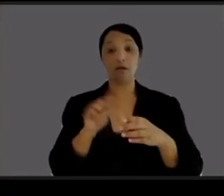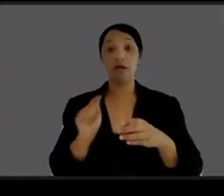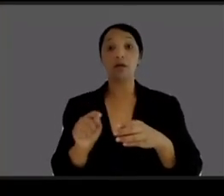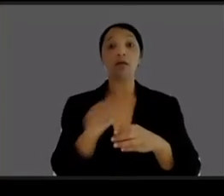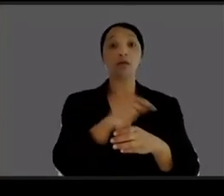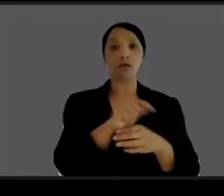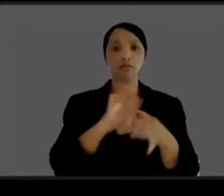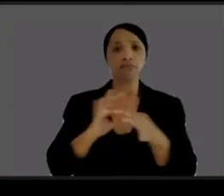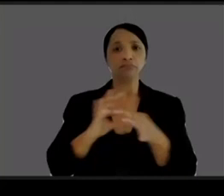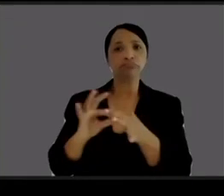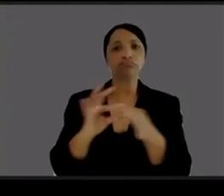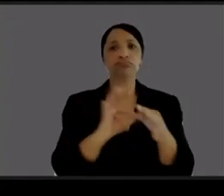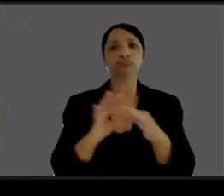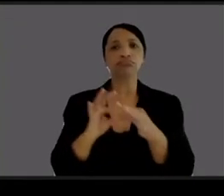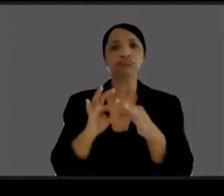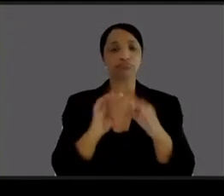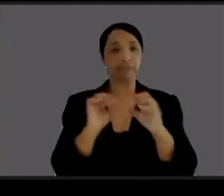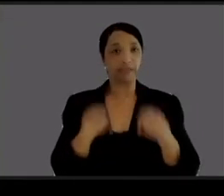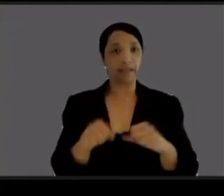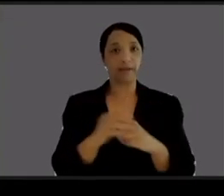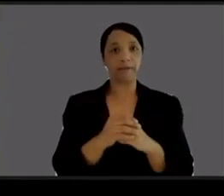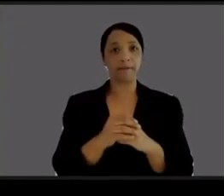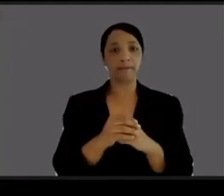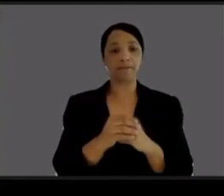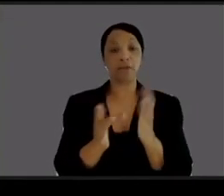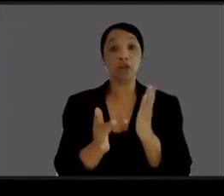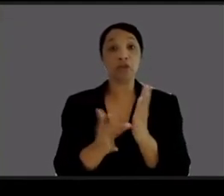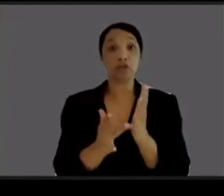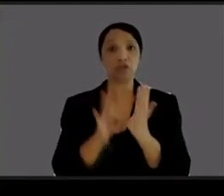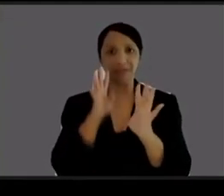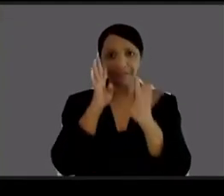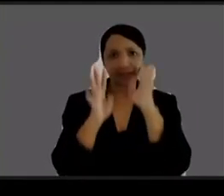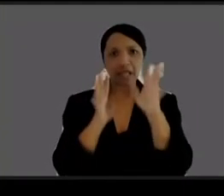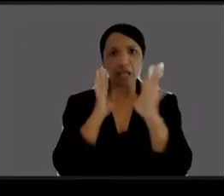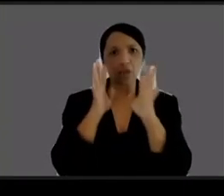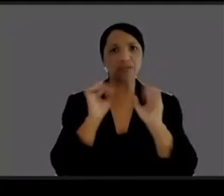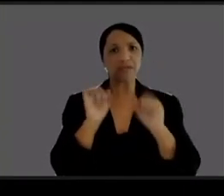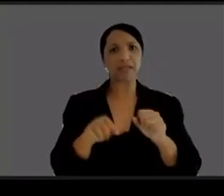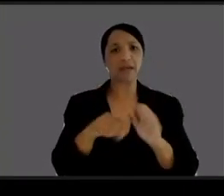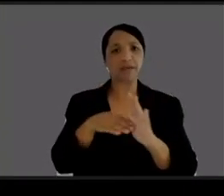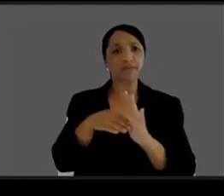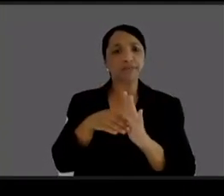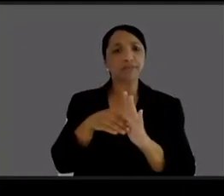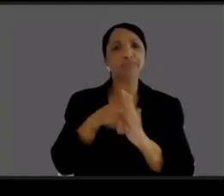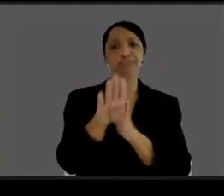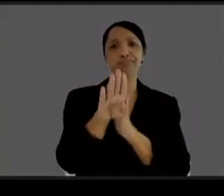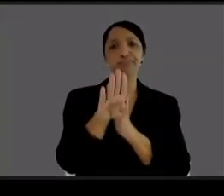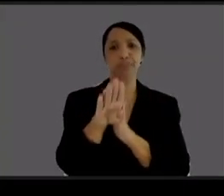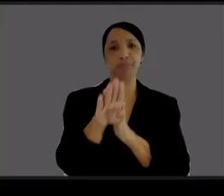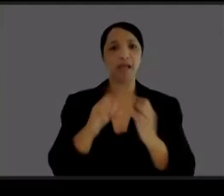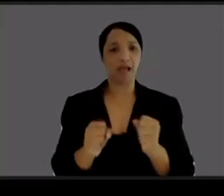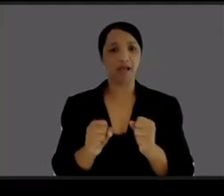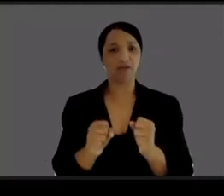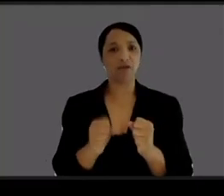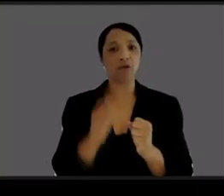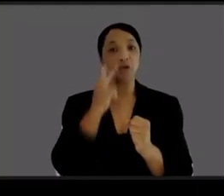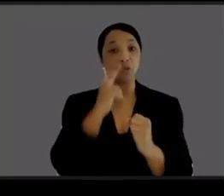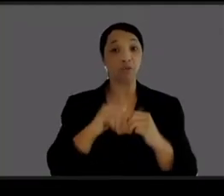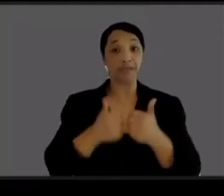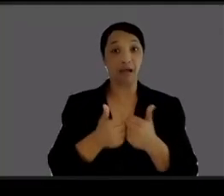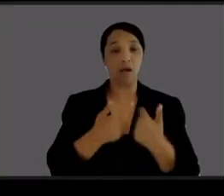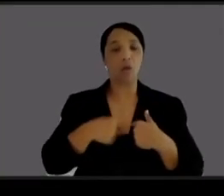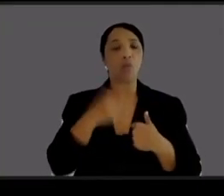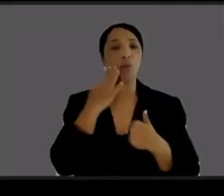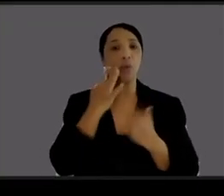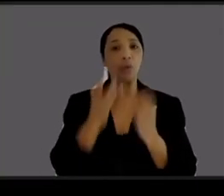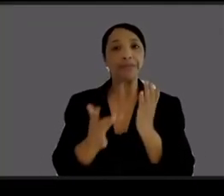نتعشى متعاونا ال فعليا من جميع اصحاب شان برمت ونحتاج الى مزيد من الابتكار الرقمي